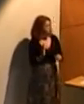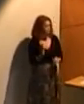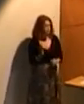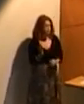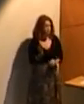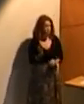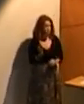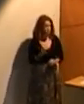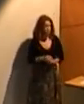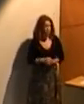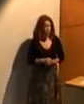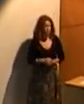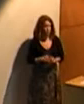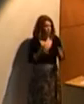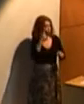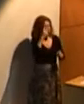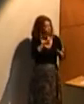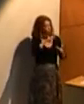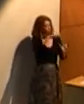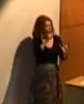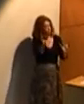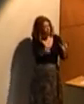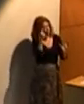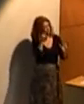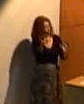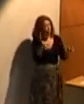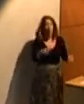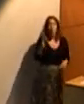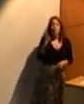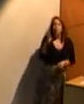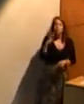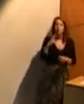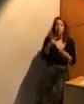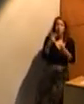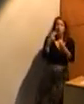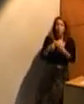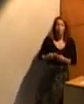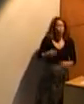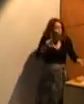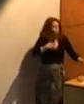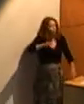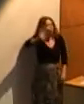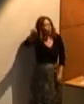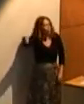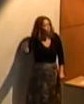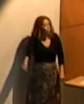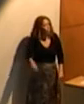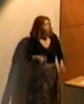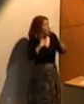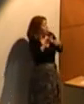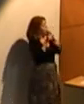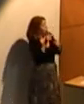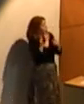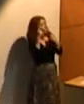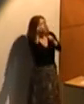relation avec ces ces pays là vous savez l'argument qui dit ça se fait ailleurs c'est pas pour le défendre